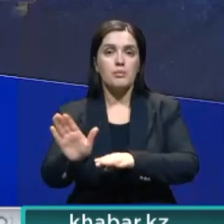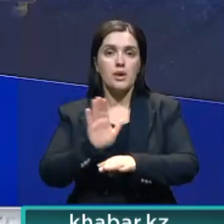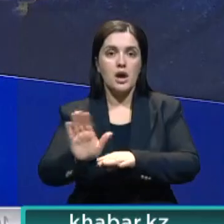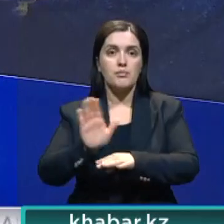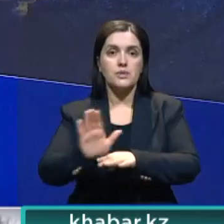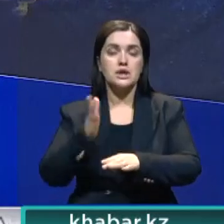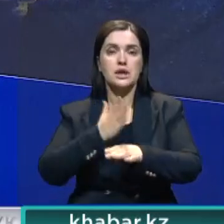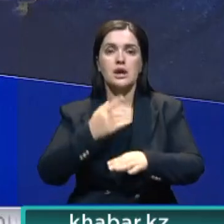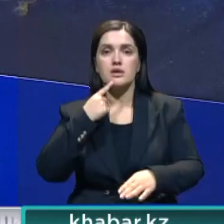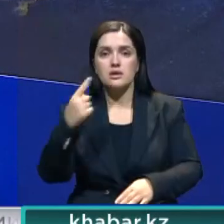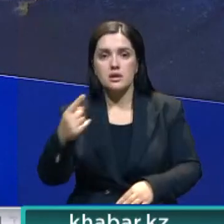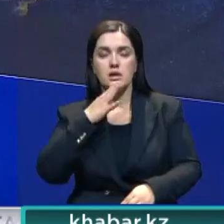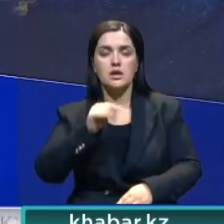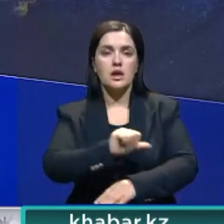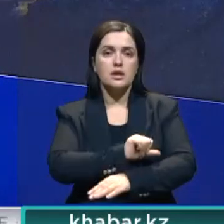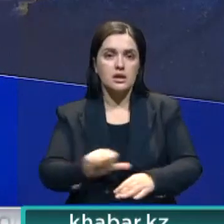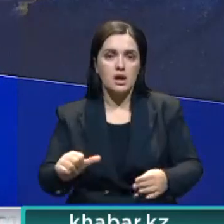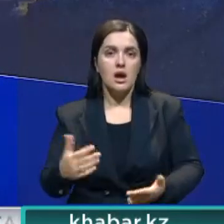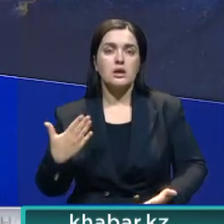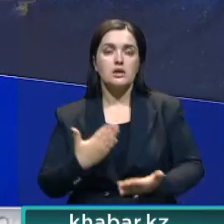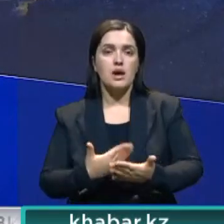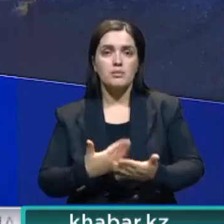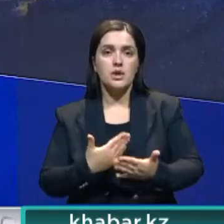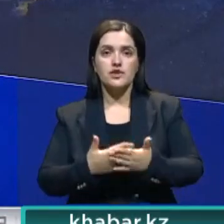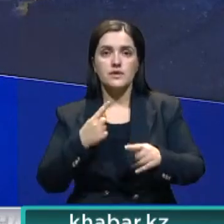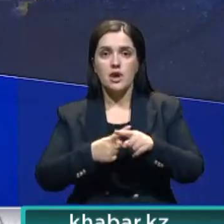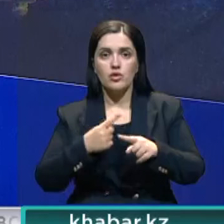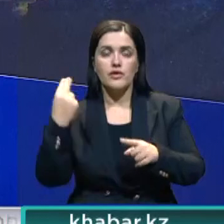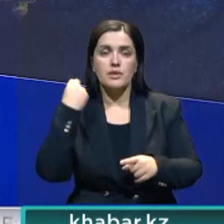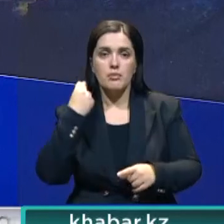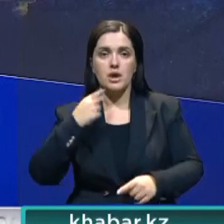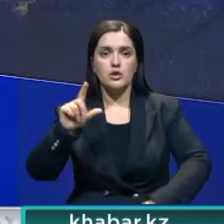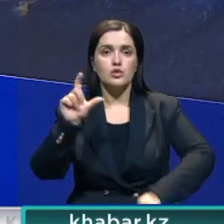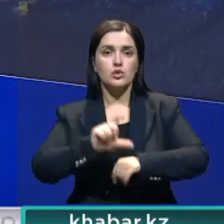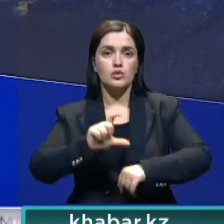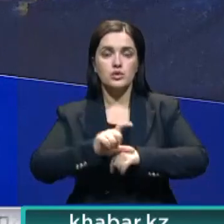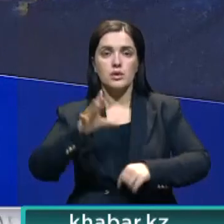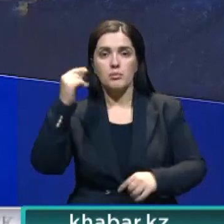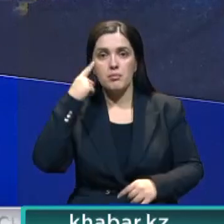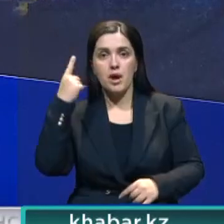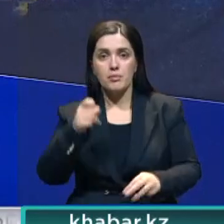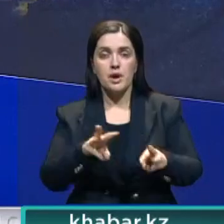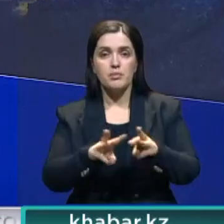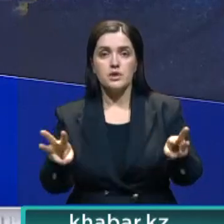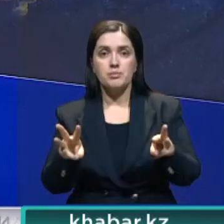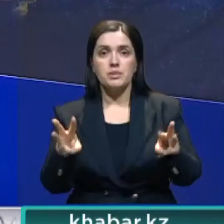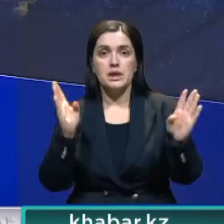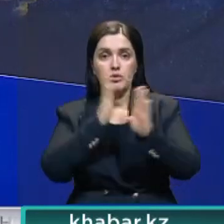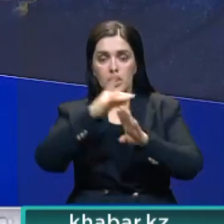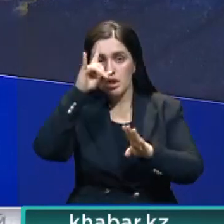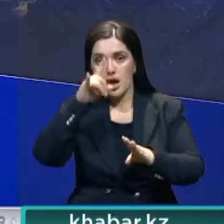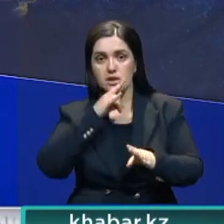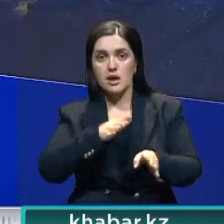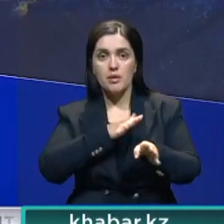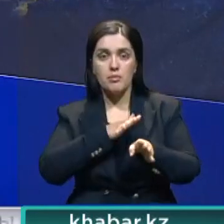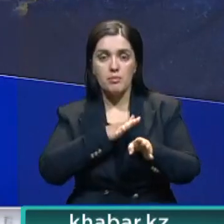Украина. Поставки осуществляют и в страны дальнего зарубежья, например, в Швейцарию, Великобританию и Турцию. По прогнозам